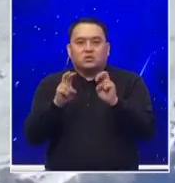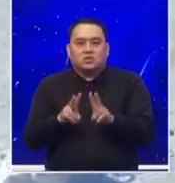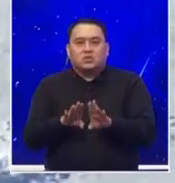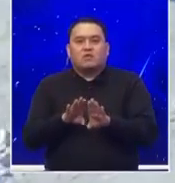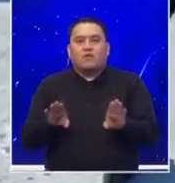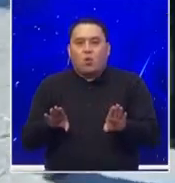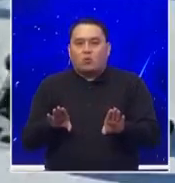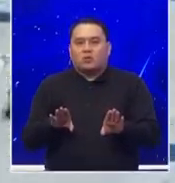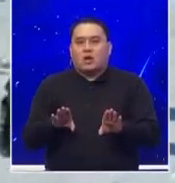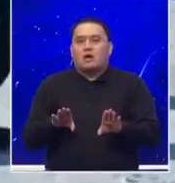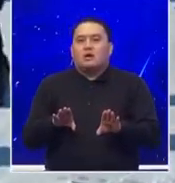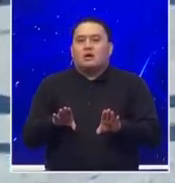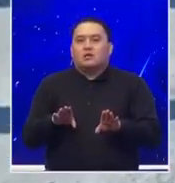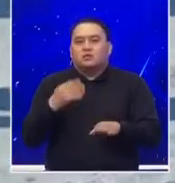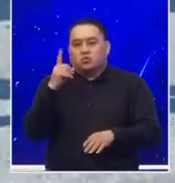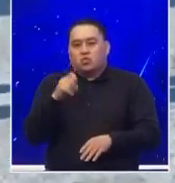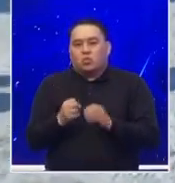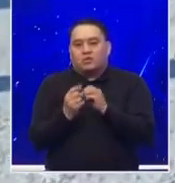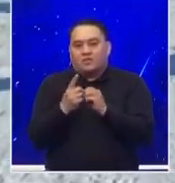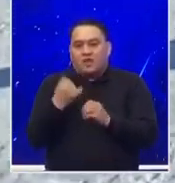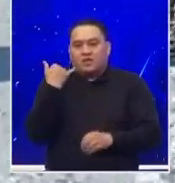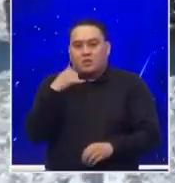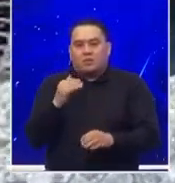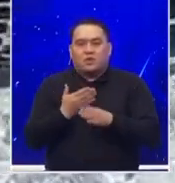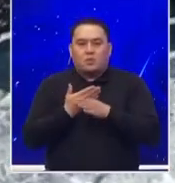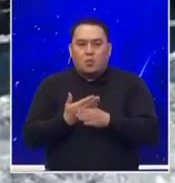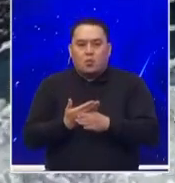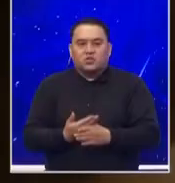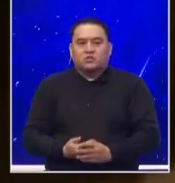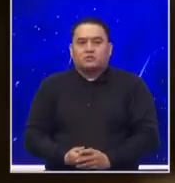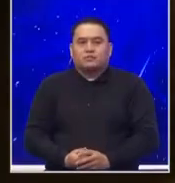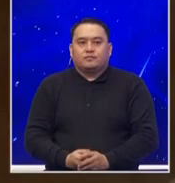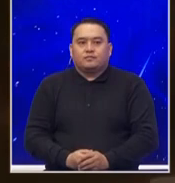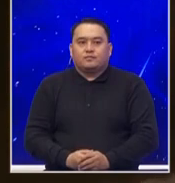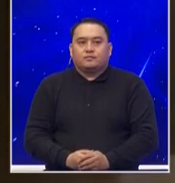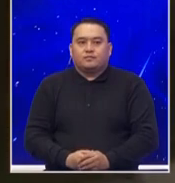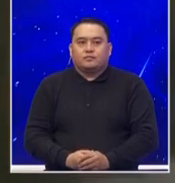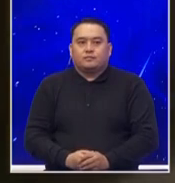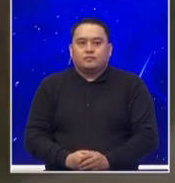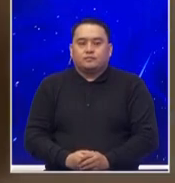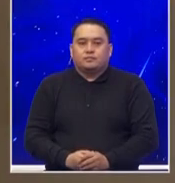аналогичному сценарию они позвонили на 112 и попросили помощи.